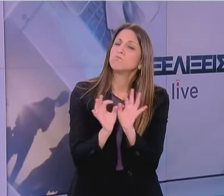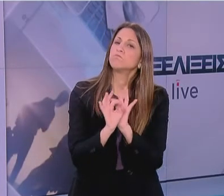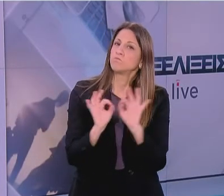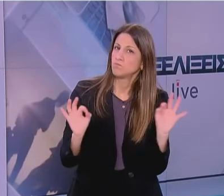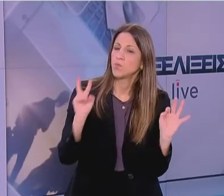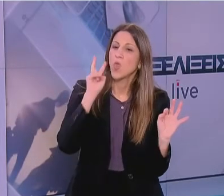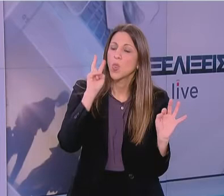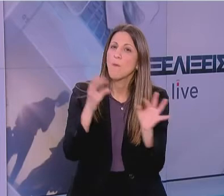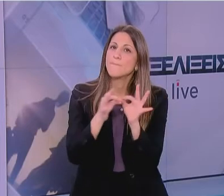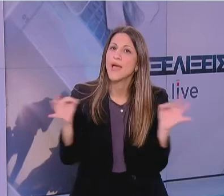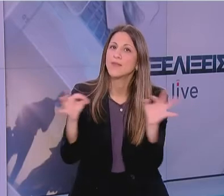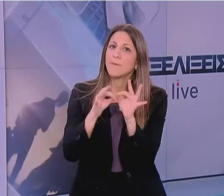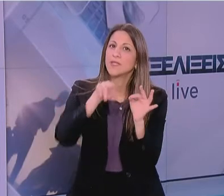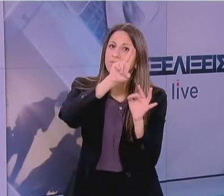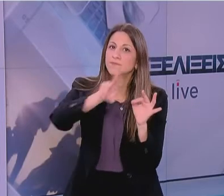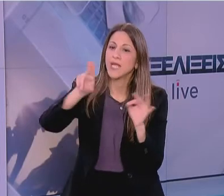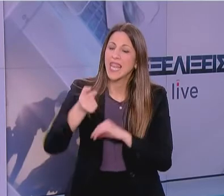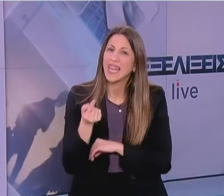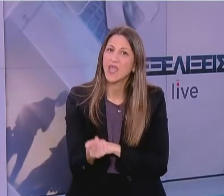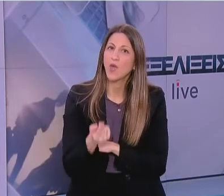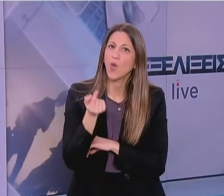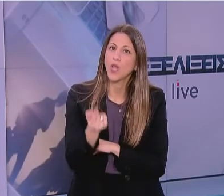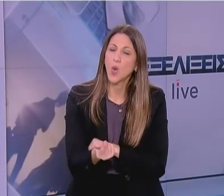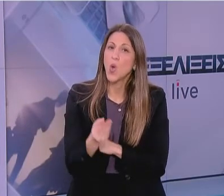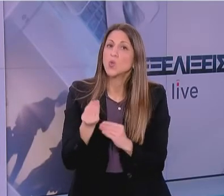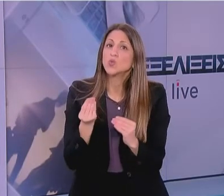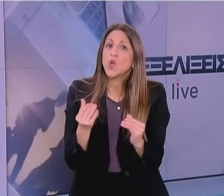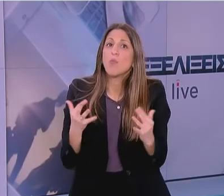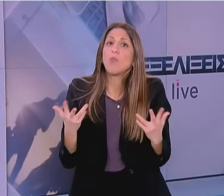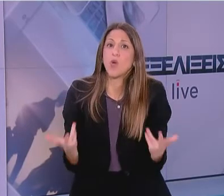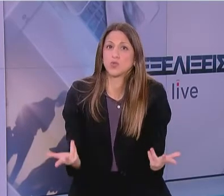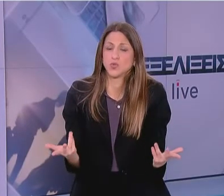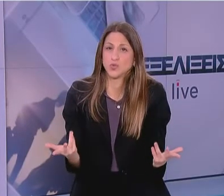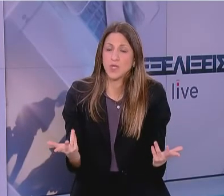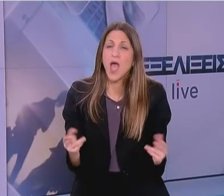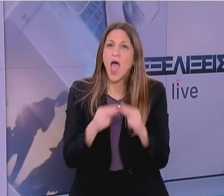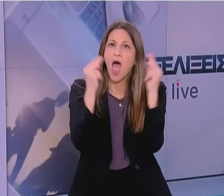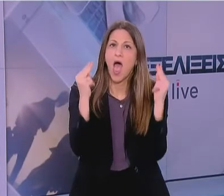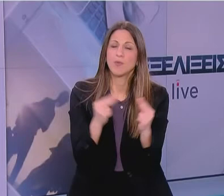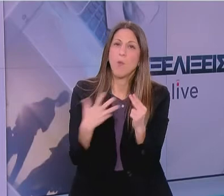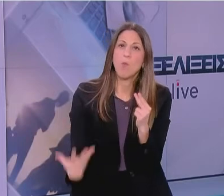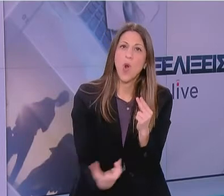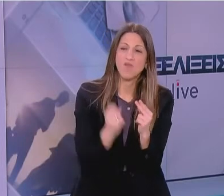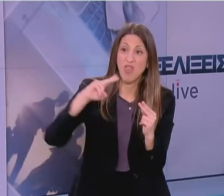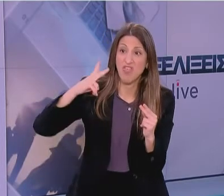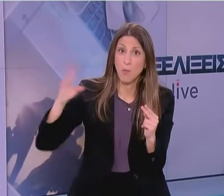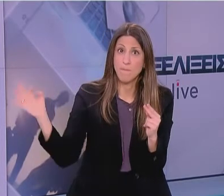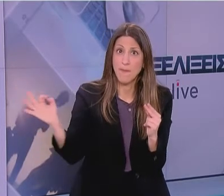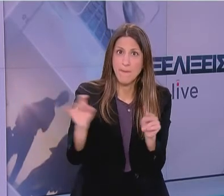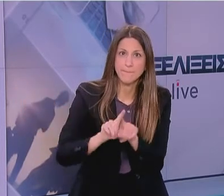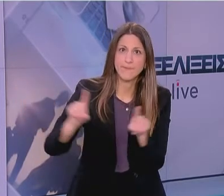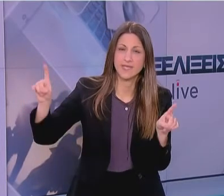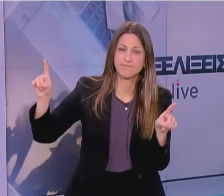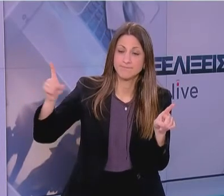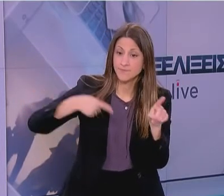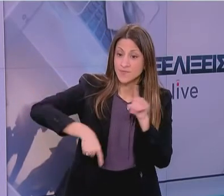σταδιακής άρσησης των μέτρων, με ποιο τρόπο αυτά θα έρθουν και πώς θα διασφαλιστεί ότι δεν θα έχουμε ένα δεύτερο κύμα επιδημίας στη χώρα? Θα